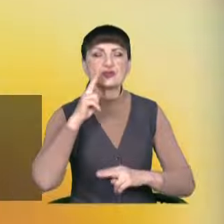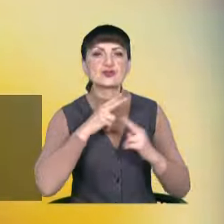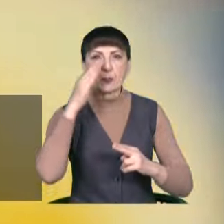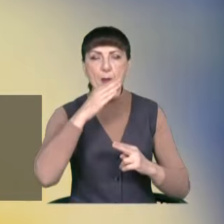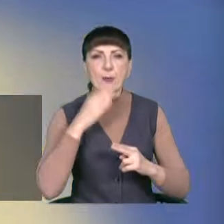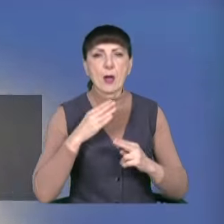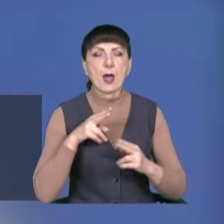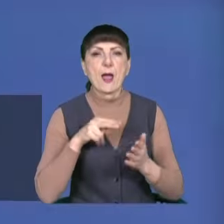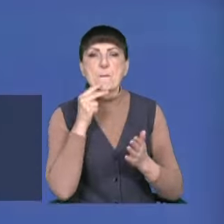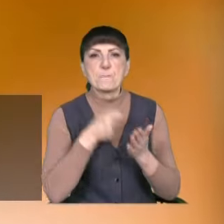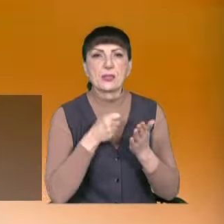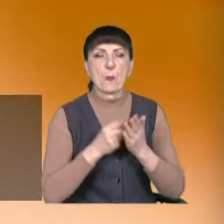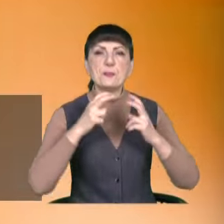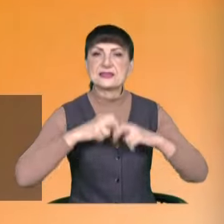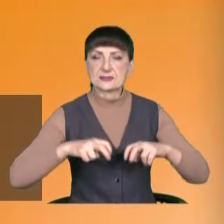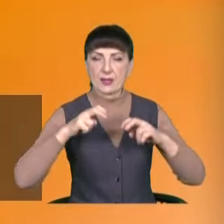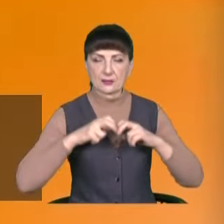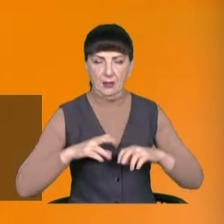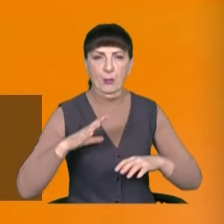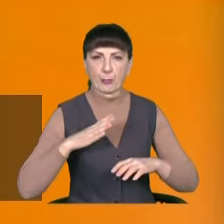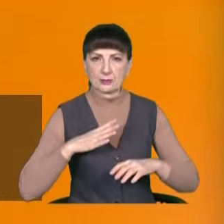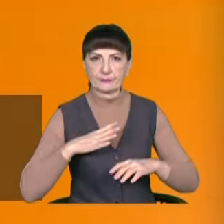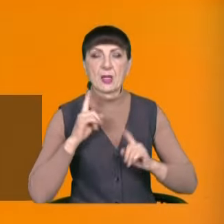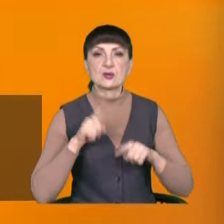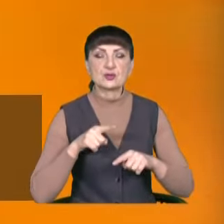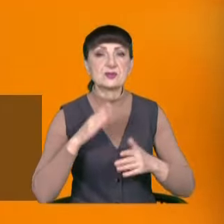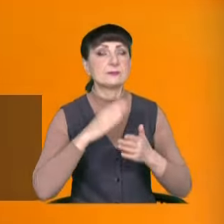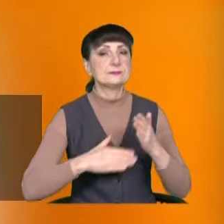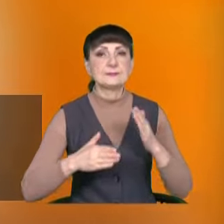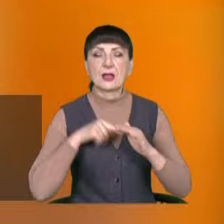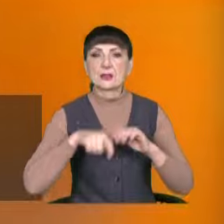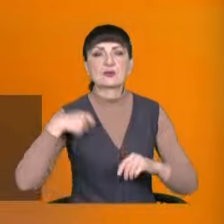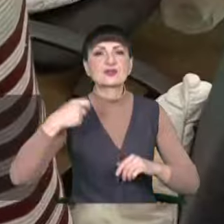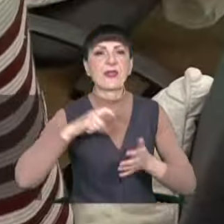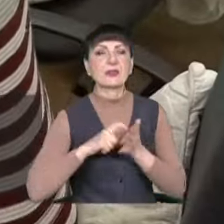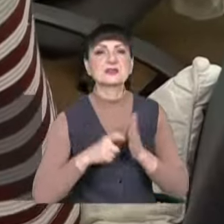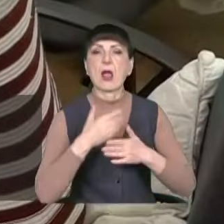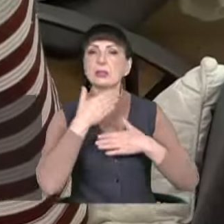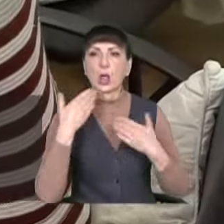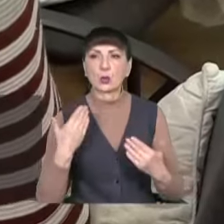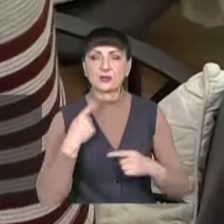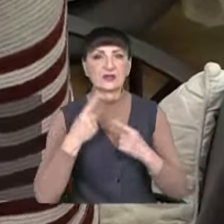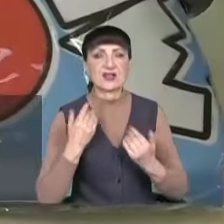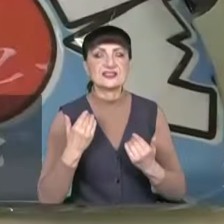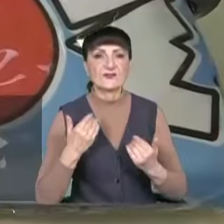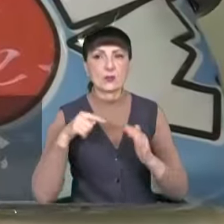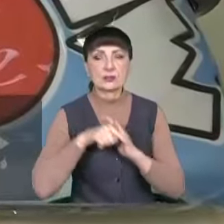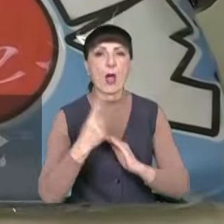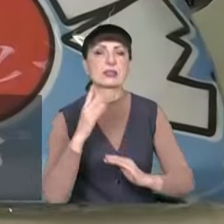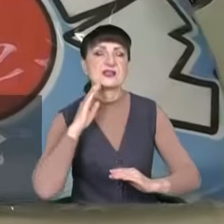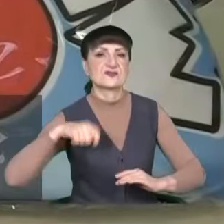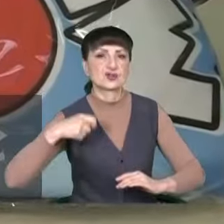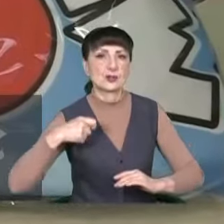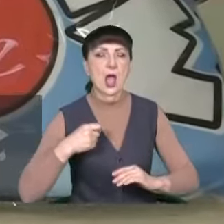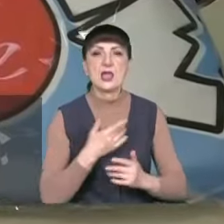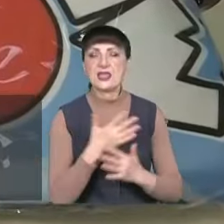деток пересмотрели, заверили в администрации детсада. Между тем опровергли наличие швейного цеха. На сегодня, по их словам, в штате есть одна швея и